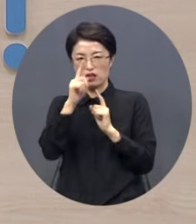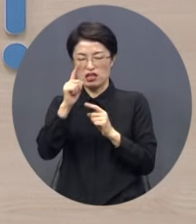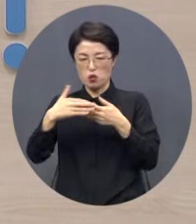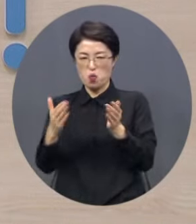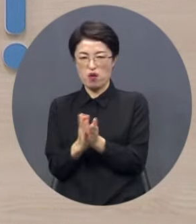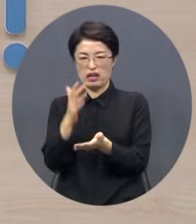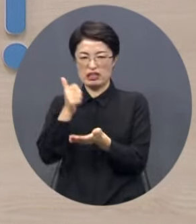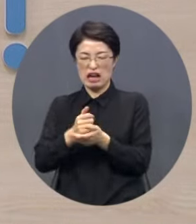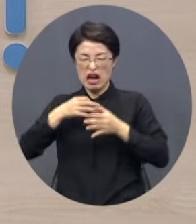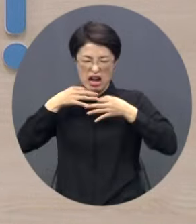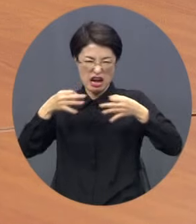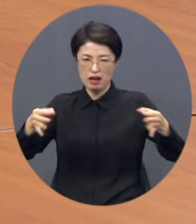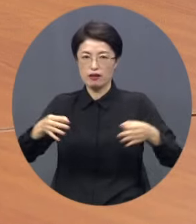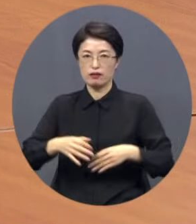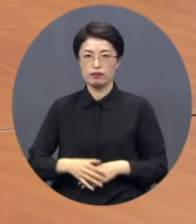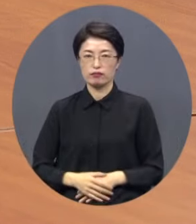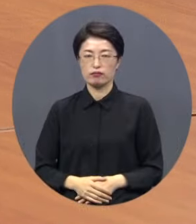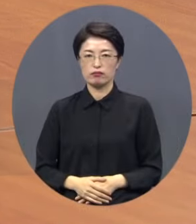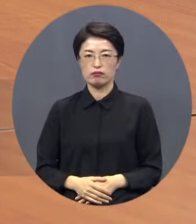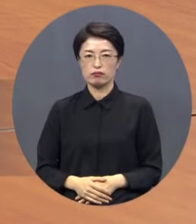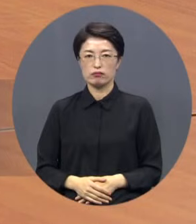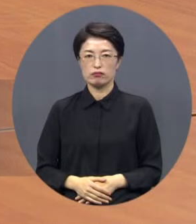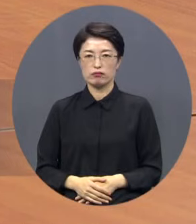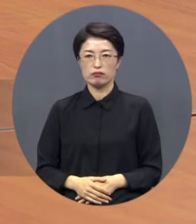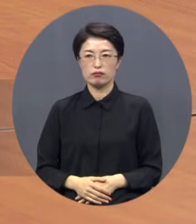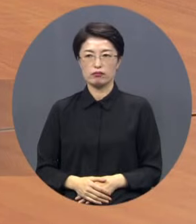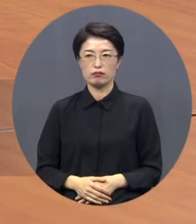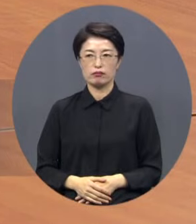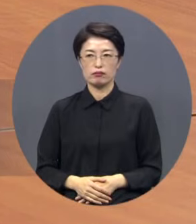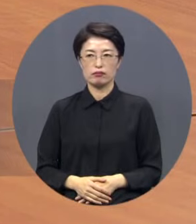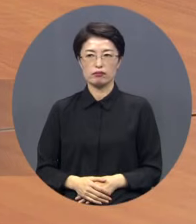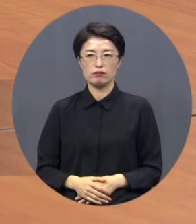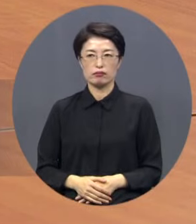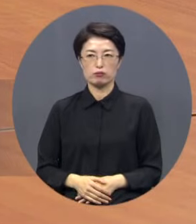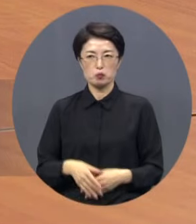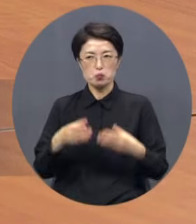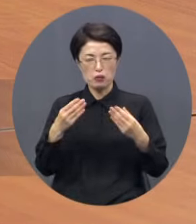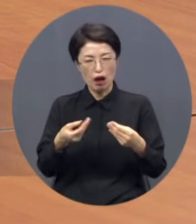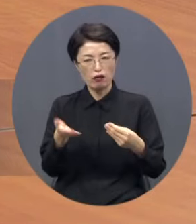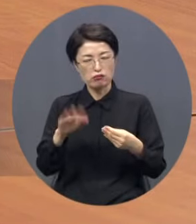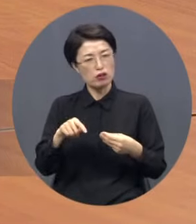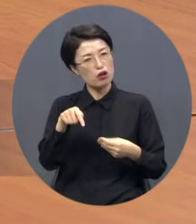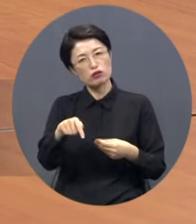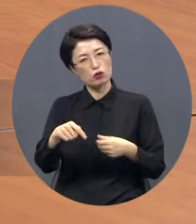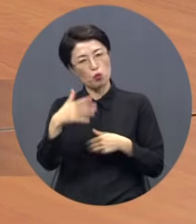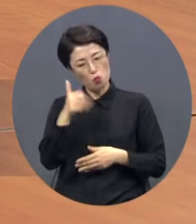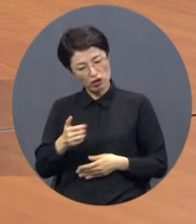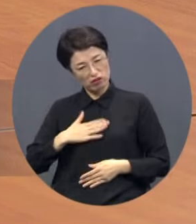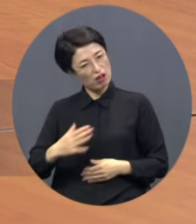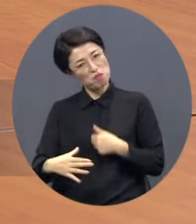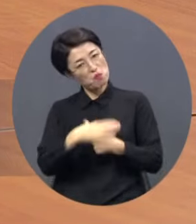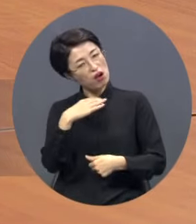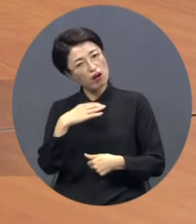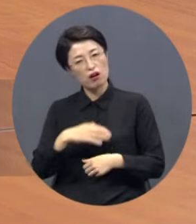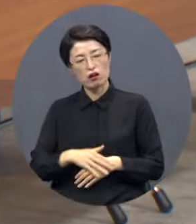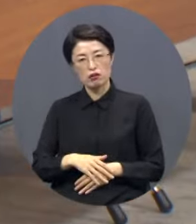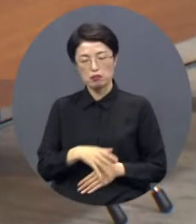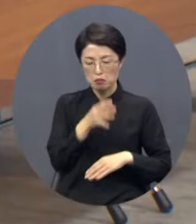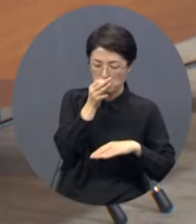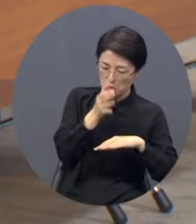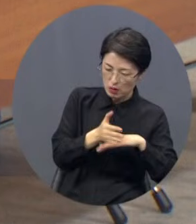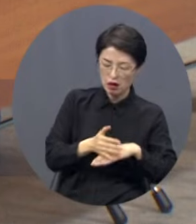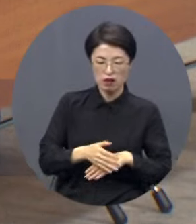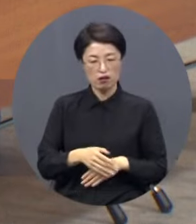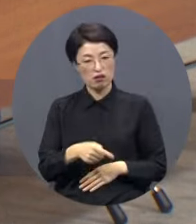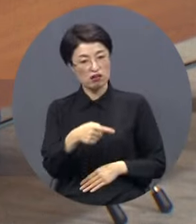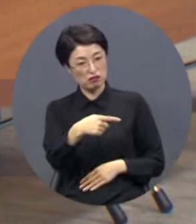고성을 지릅니다. 했음에도 뭐 회장 엿먹으라는 거냐? 어? 죄송합니다. 그럼 나도 엿줄게